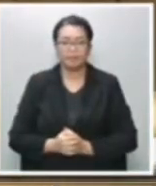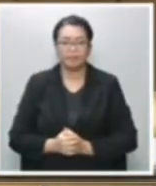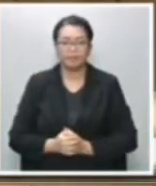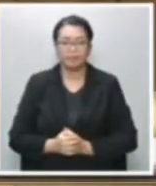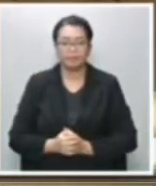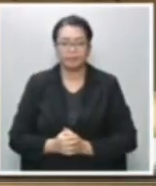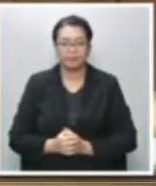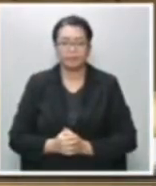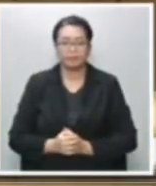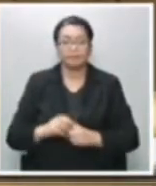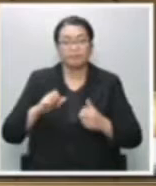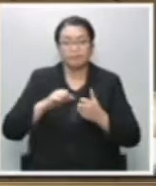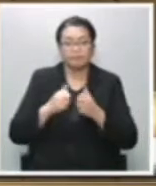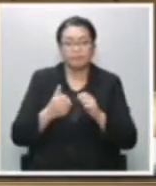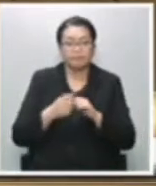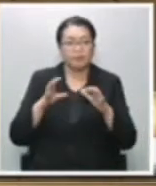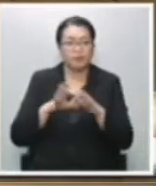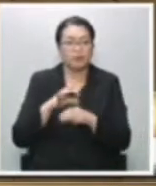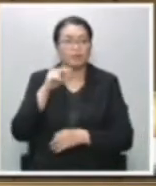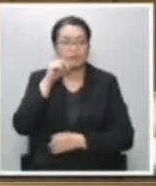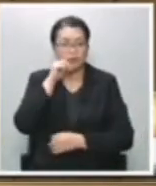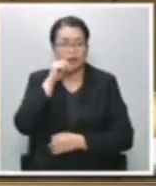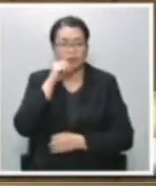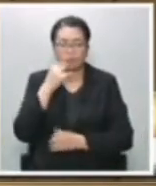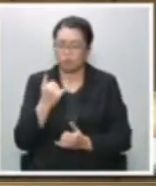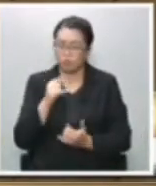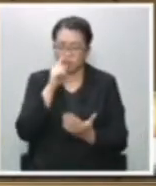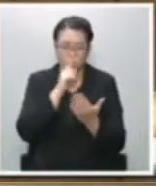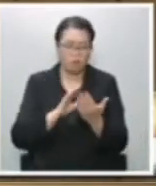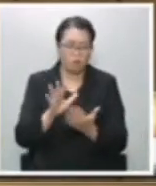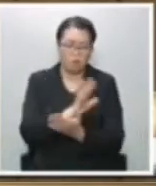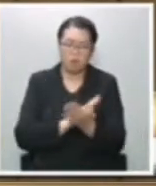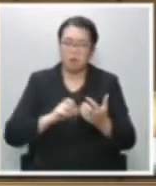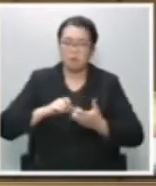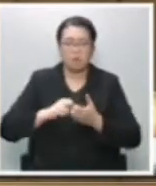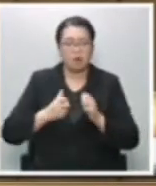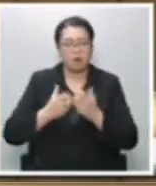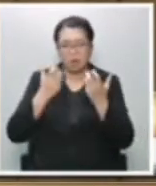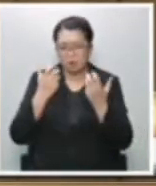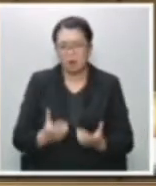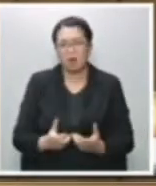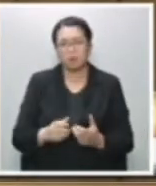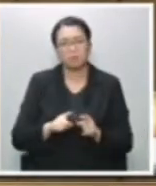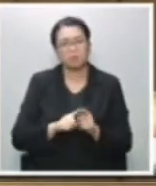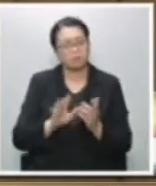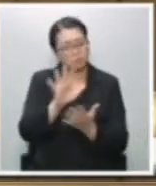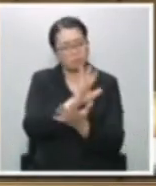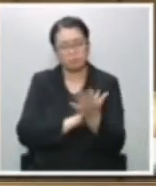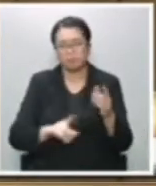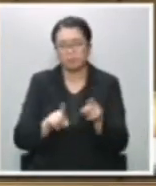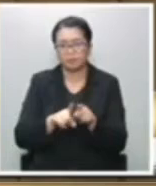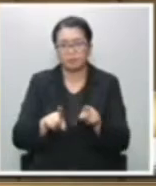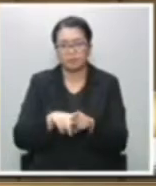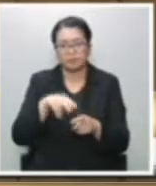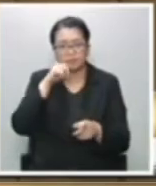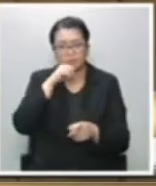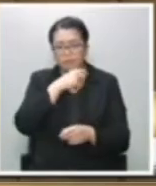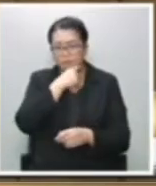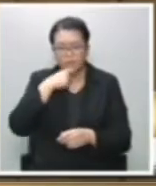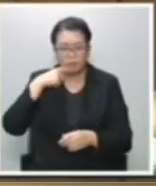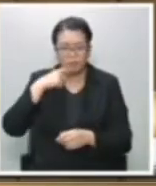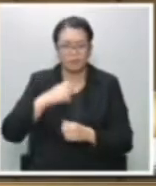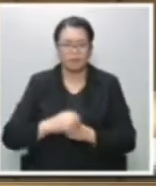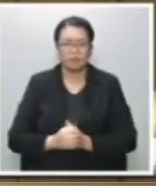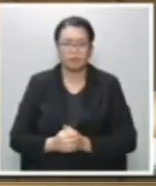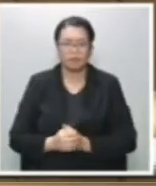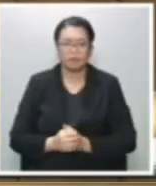ำขณะนี้เป็นปัญหาของประเทศของเราที่หนักหนาสาหัสสาหัสสากันซึ่งท่านนายกรัฐมนตรี